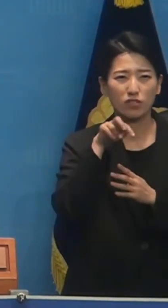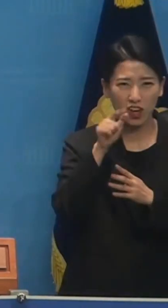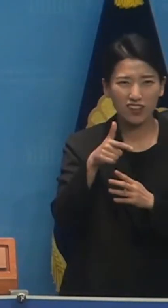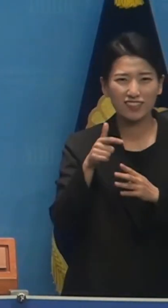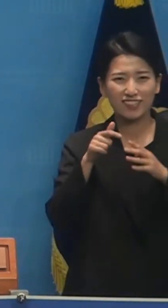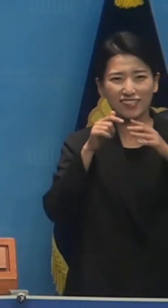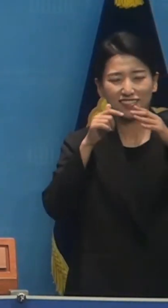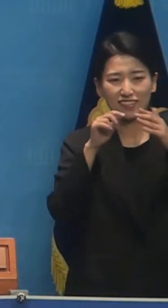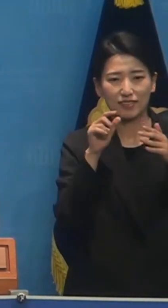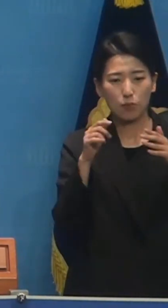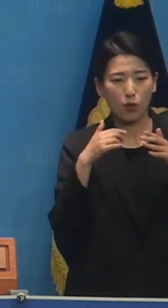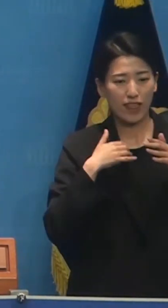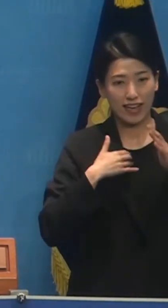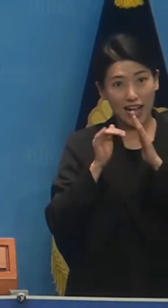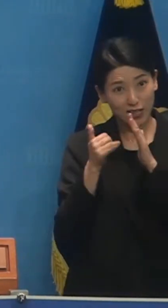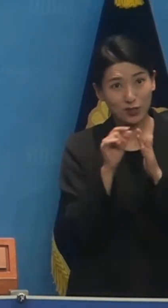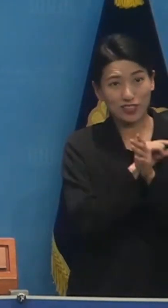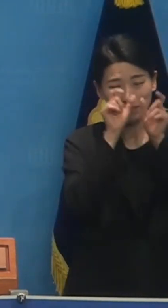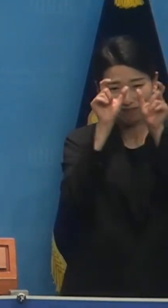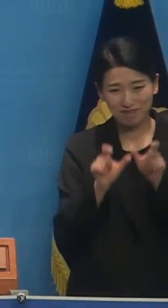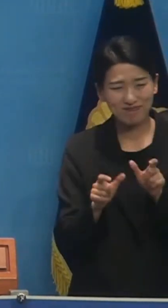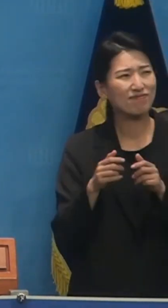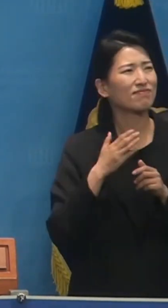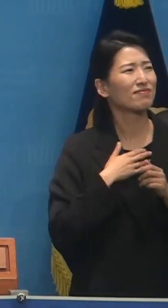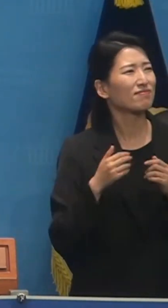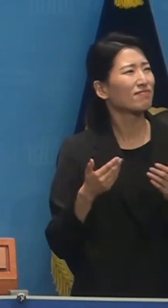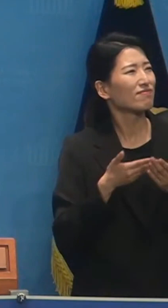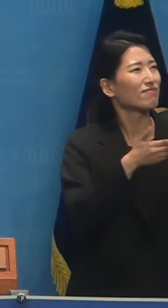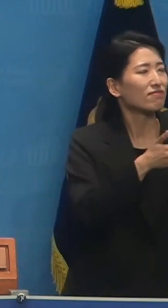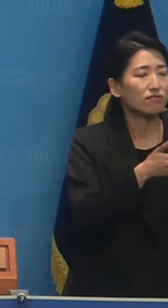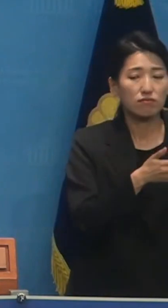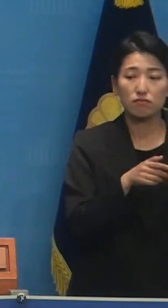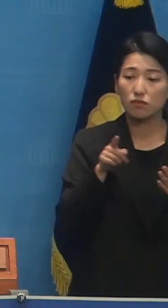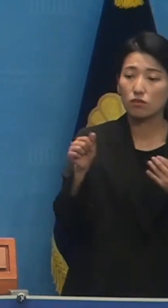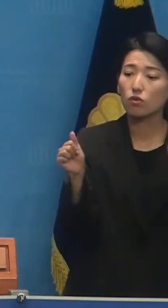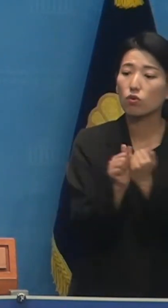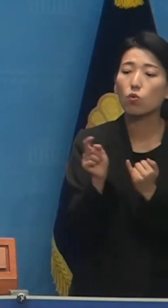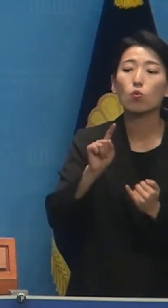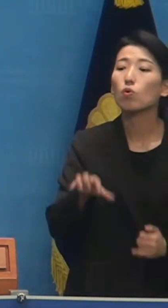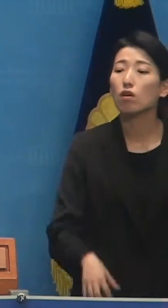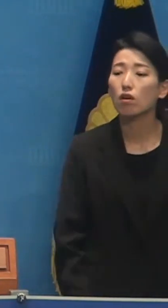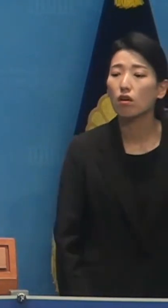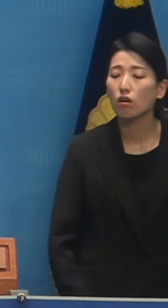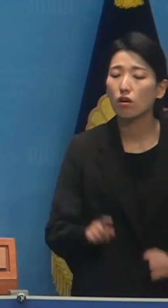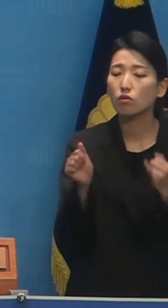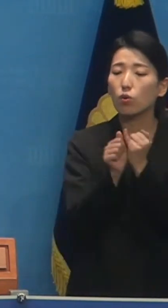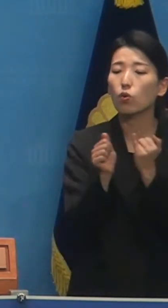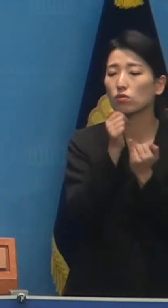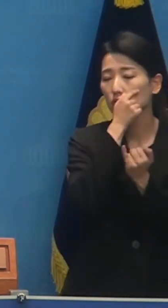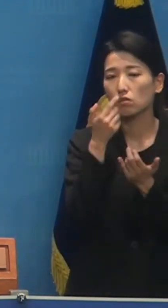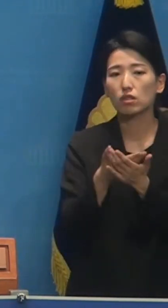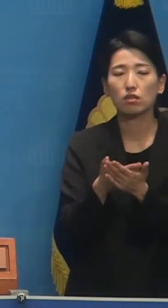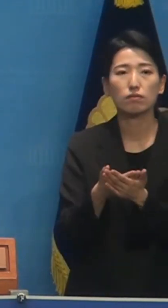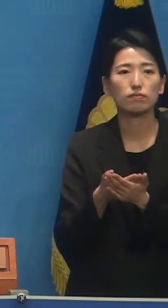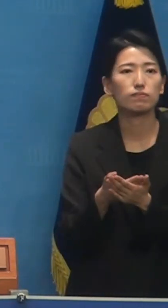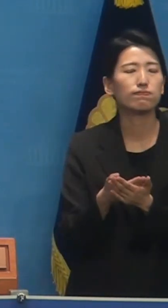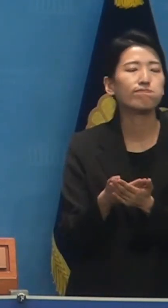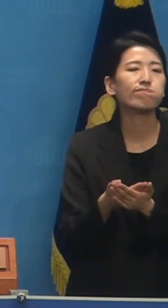증명할 수 있는 서류를 제출하라고 해서 부인 박자의 독립운동가를 등재하지 못했다.